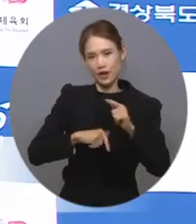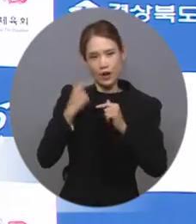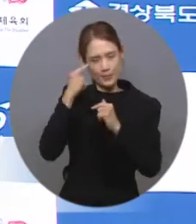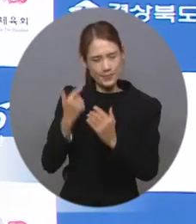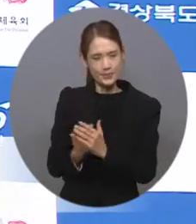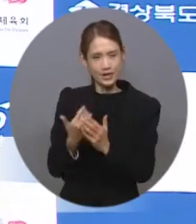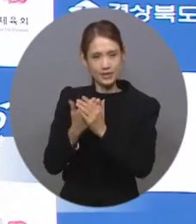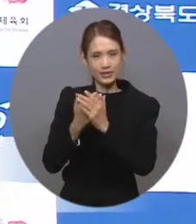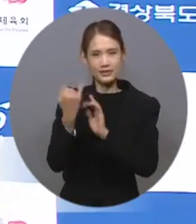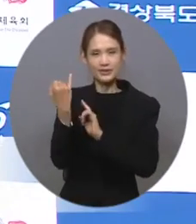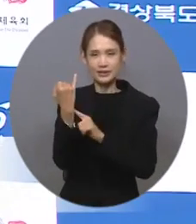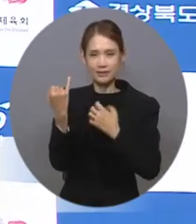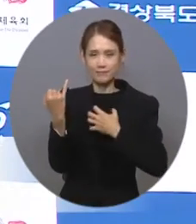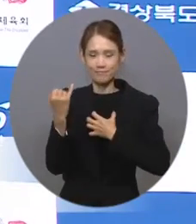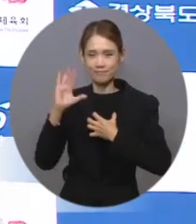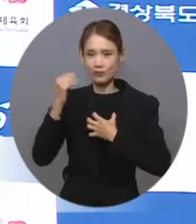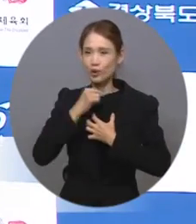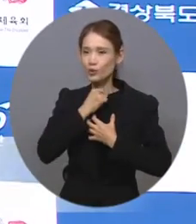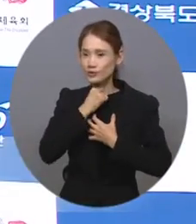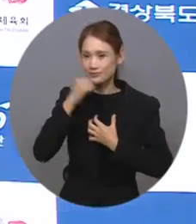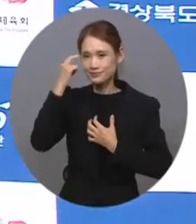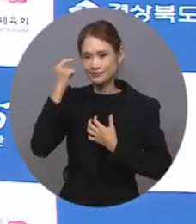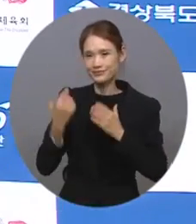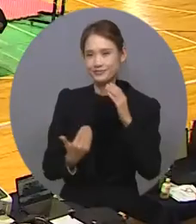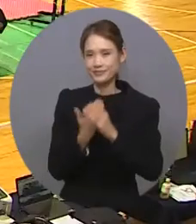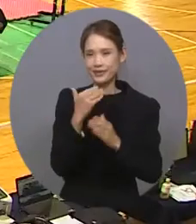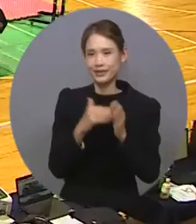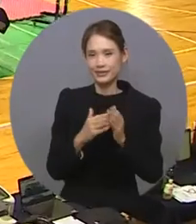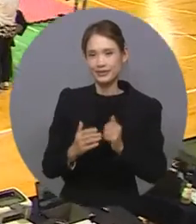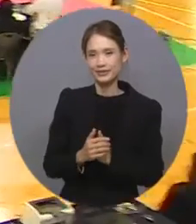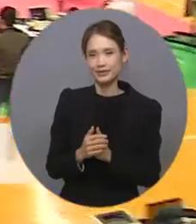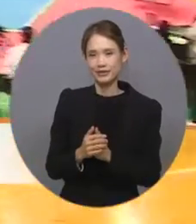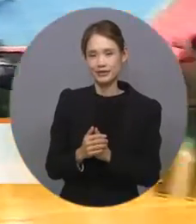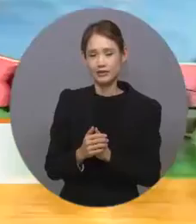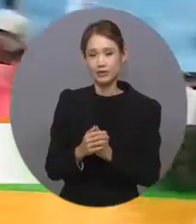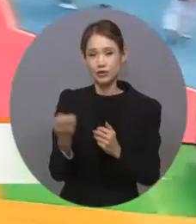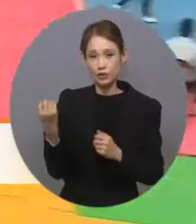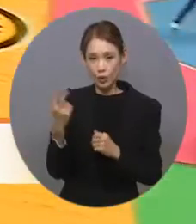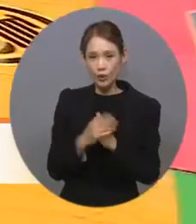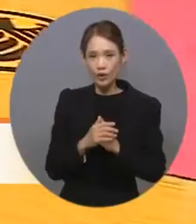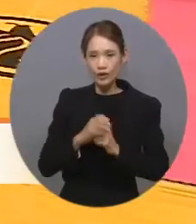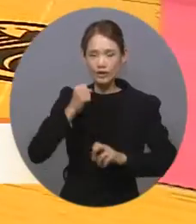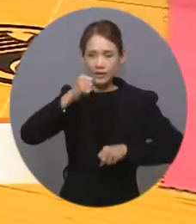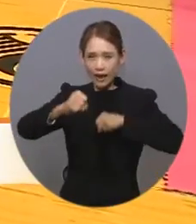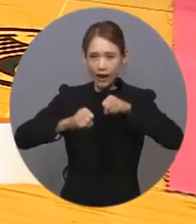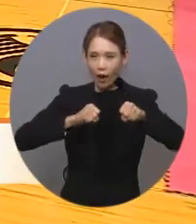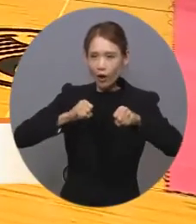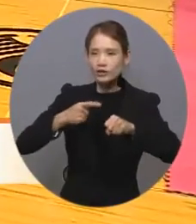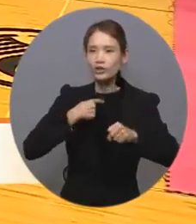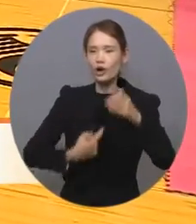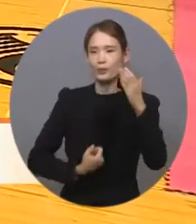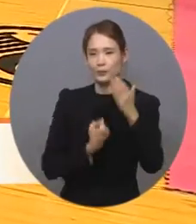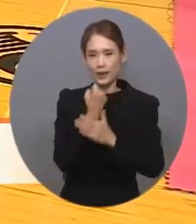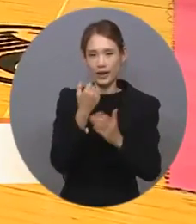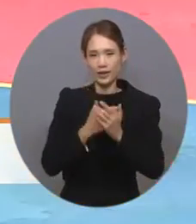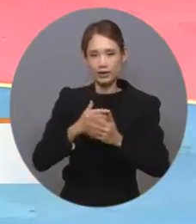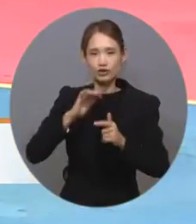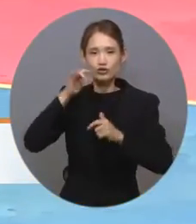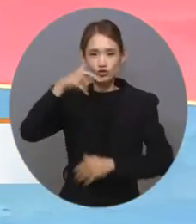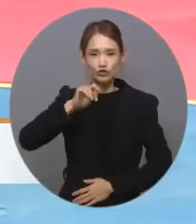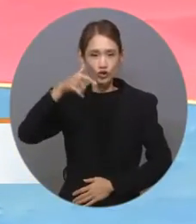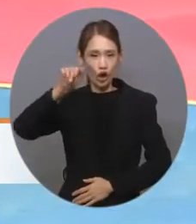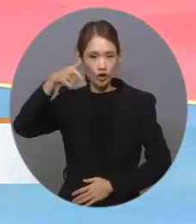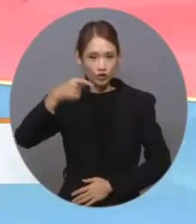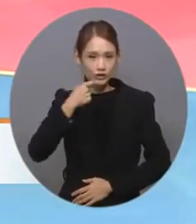발전되는 이도현 선수가 되고 싶다는 생각입니다. 이와 함께 태권도 첫 메달의 주인공 주정우 선수의